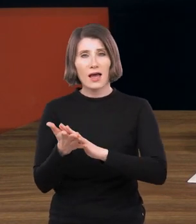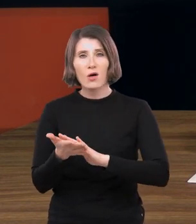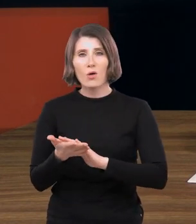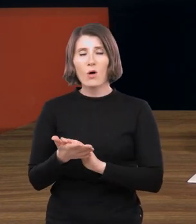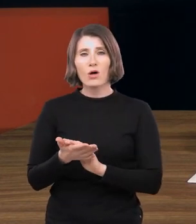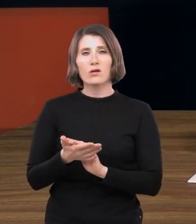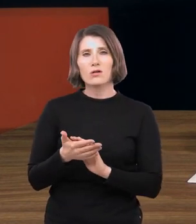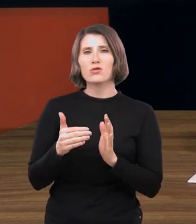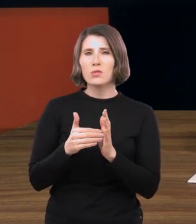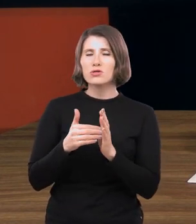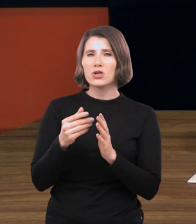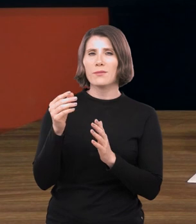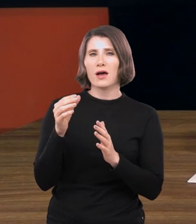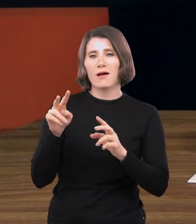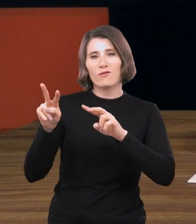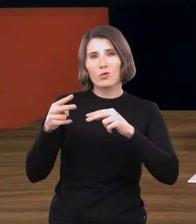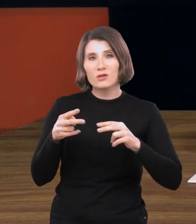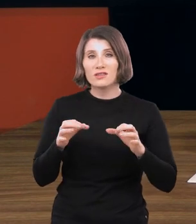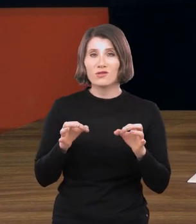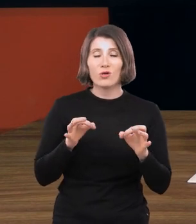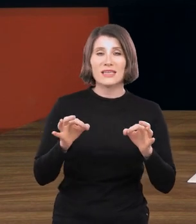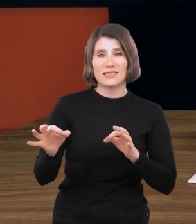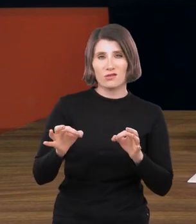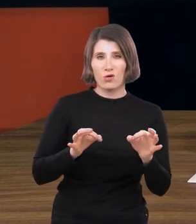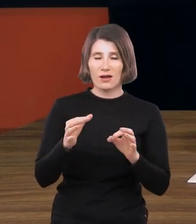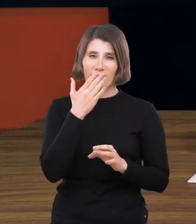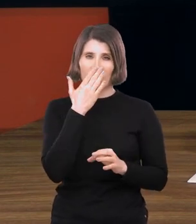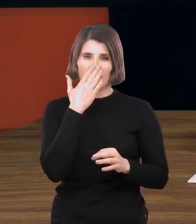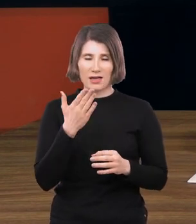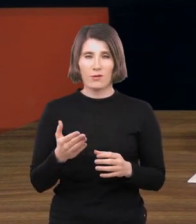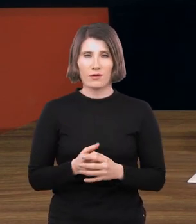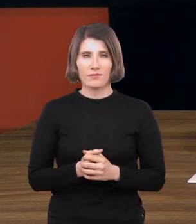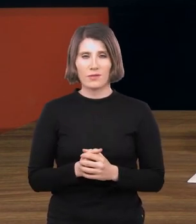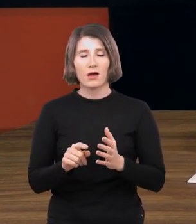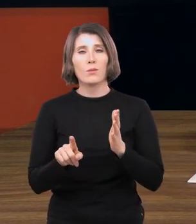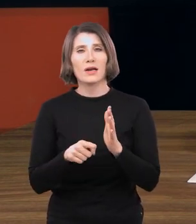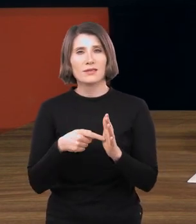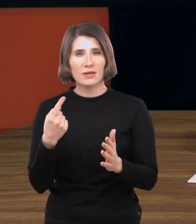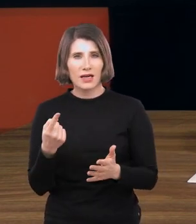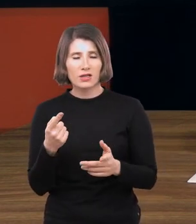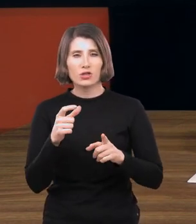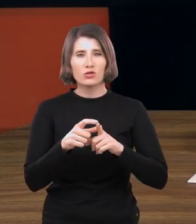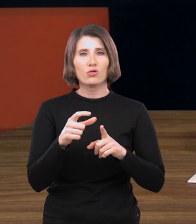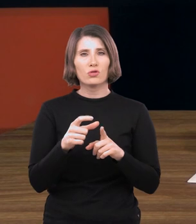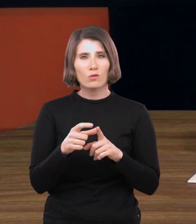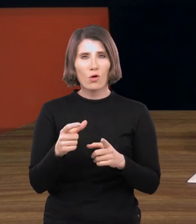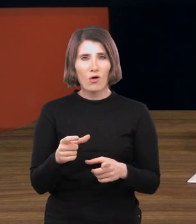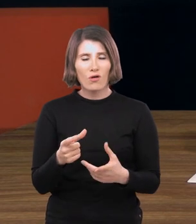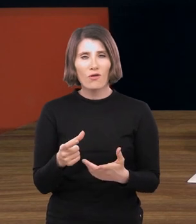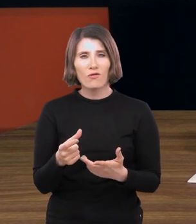należałoby odnieść się chwileczkę i wrócić do kart historii. Po raz pierwszy to pojęcie zostało